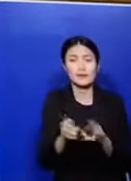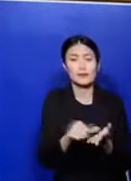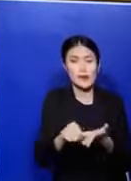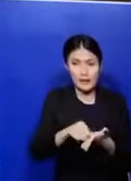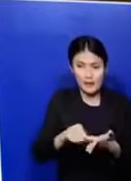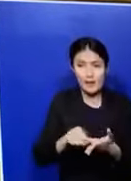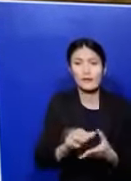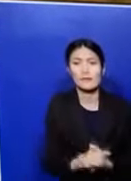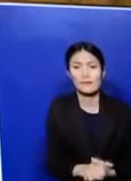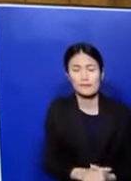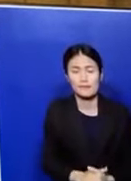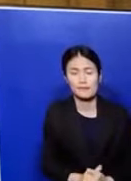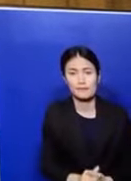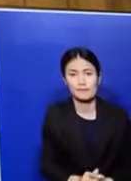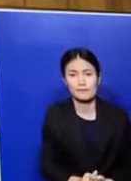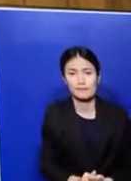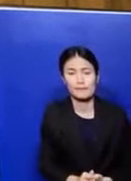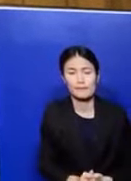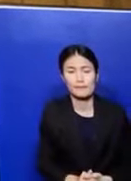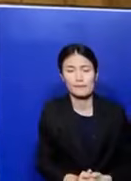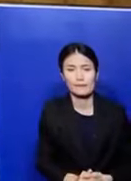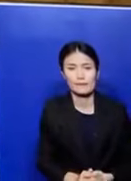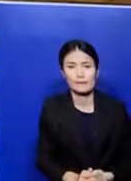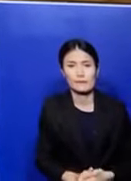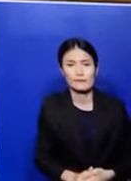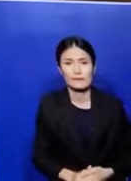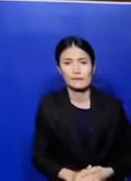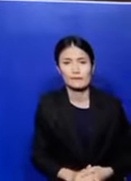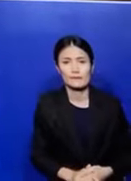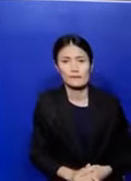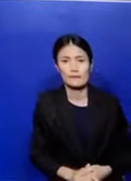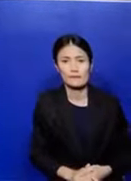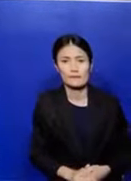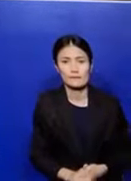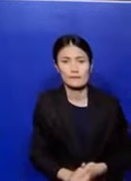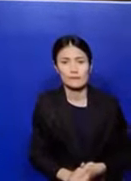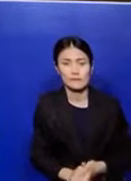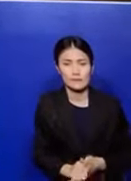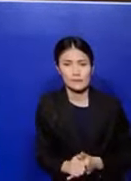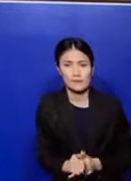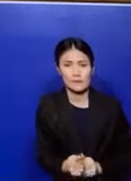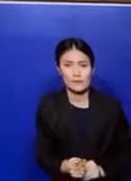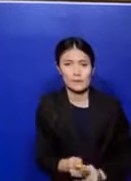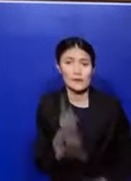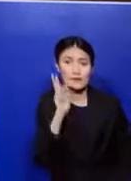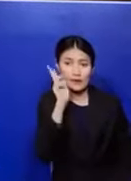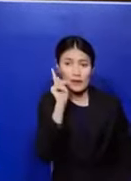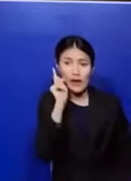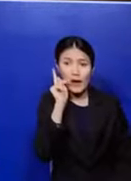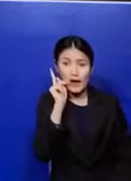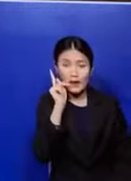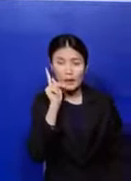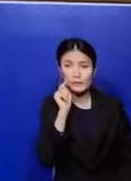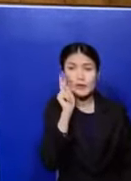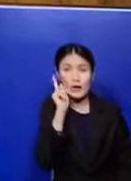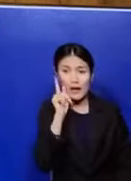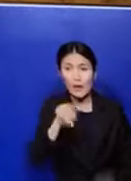งหมดนะครับในส่วนของคำพูดในสื่อคำพูดในที่เขากล่าวอ้าง